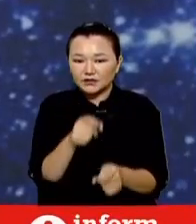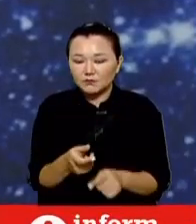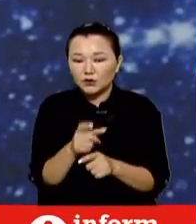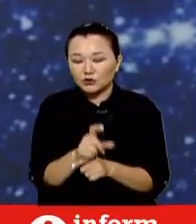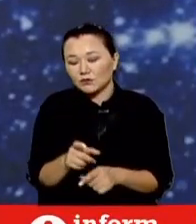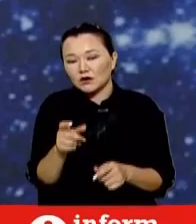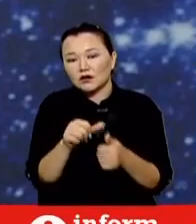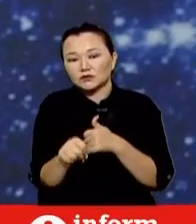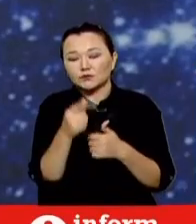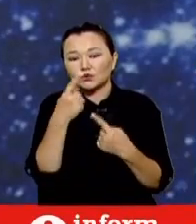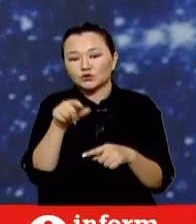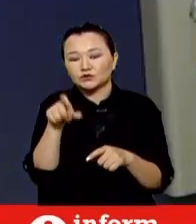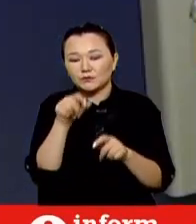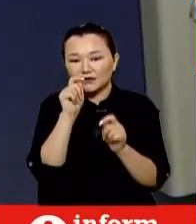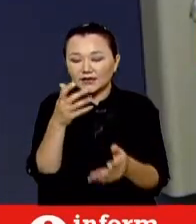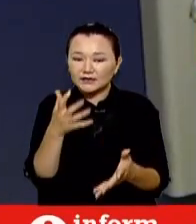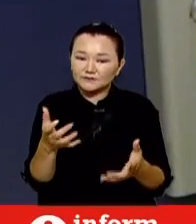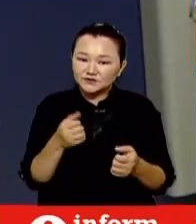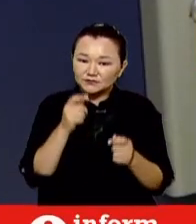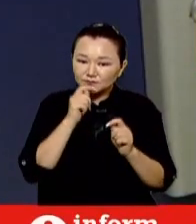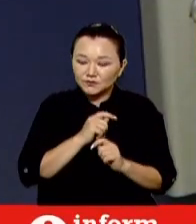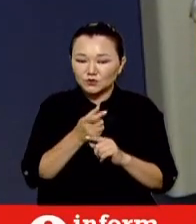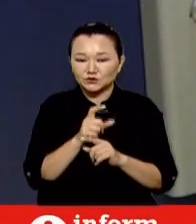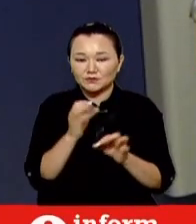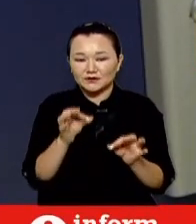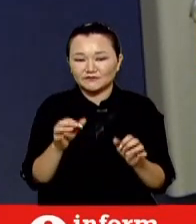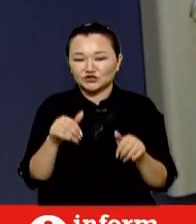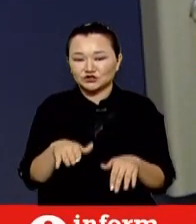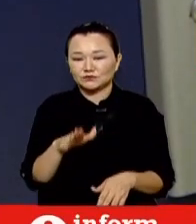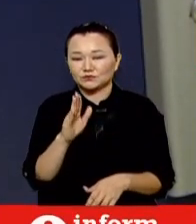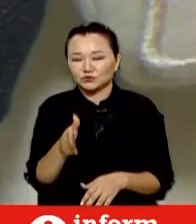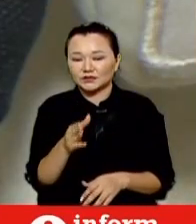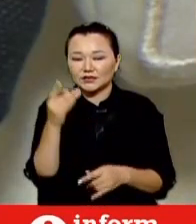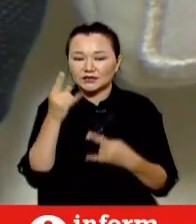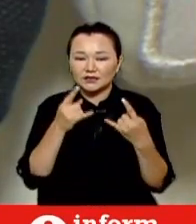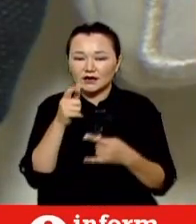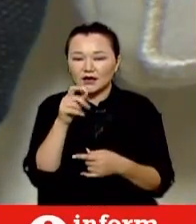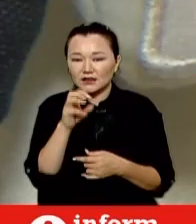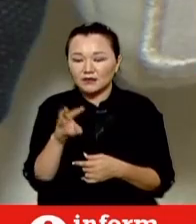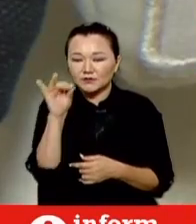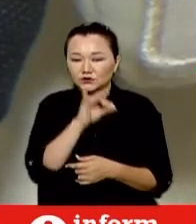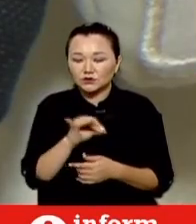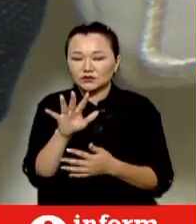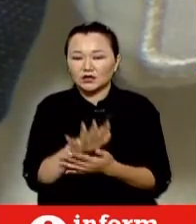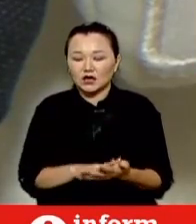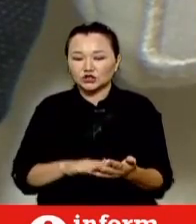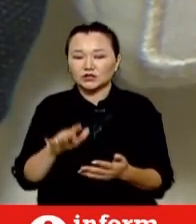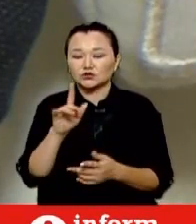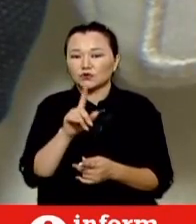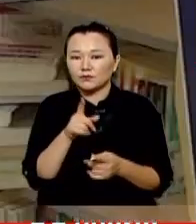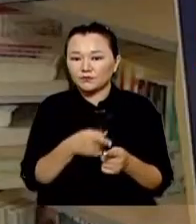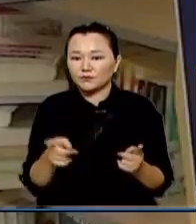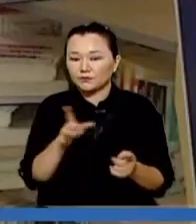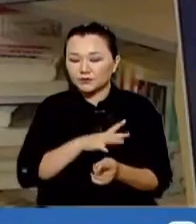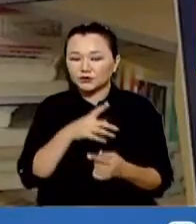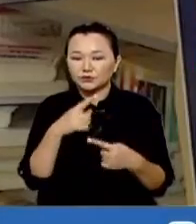оны өзгеге сыйлау да, сыйлық ретінде алу да ең дұрыс шешім болмақ. Телеарна ғаламның тарихы ары қарай да жалғасу үшін өзге